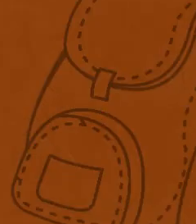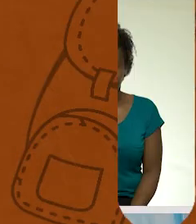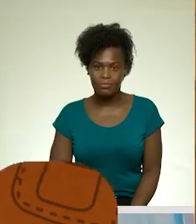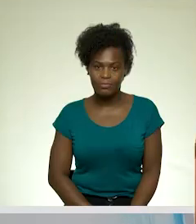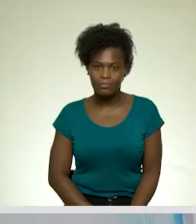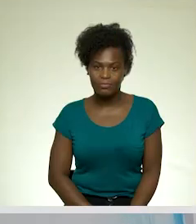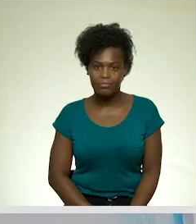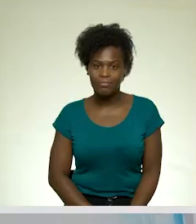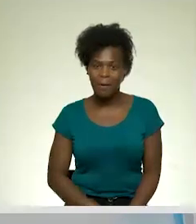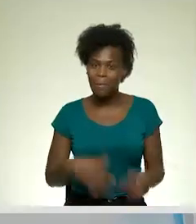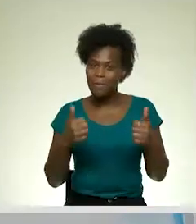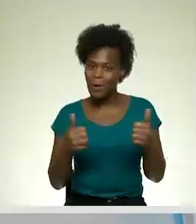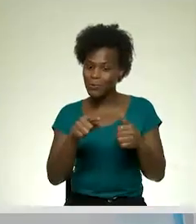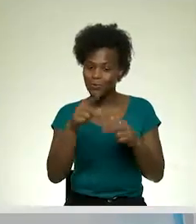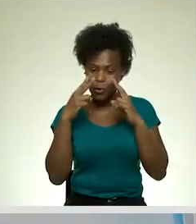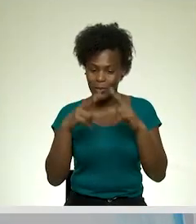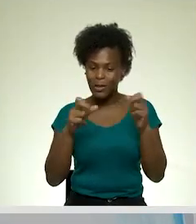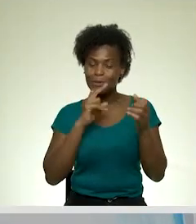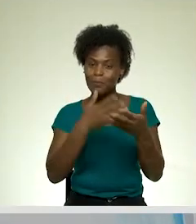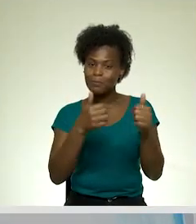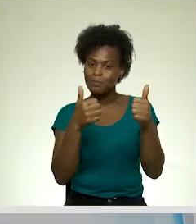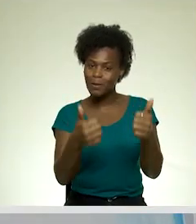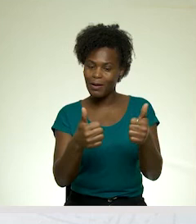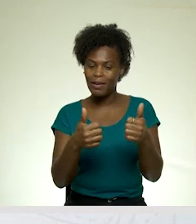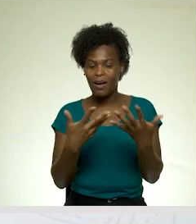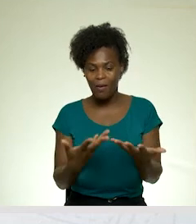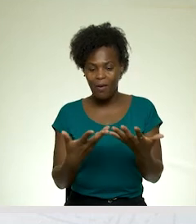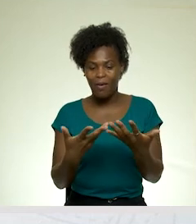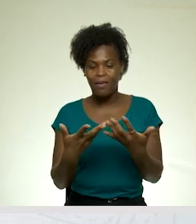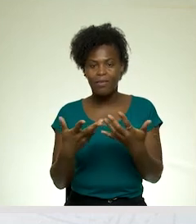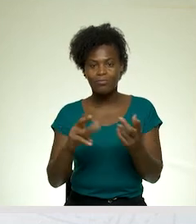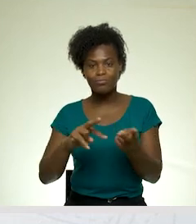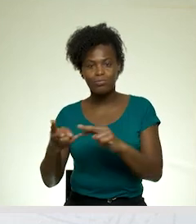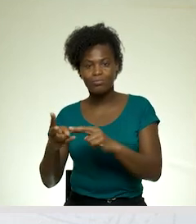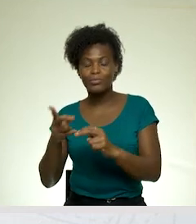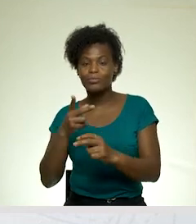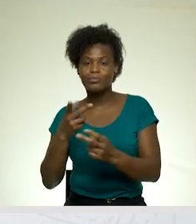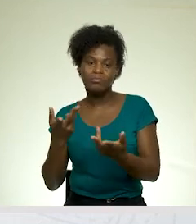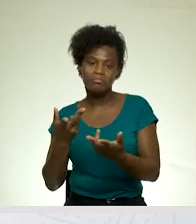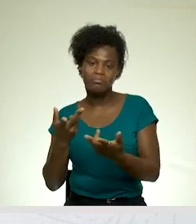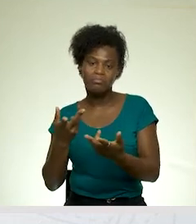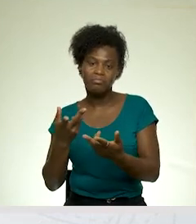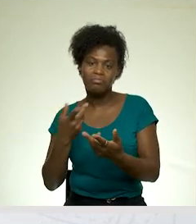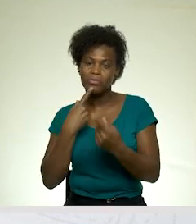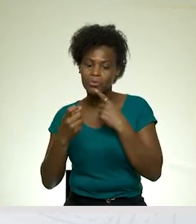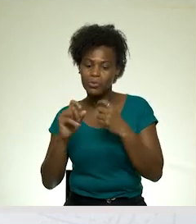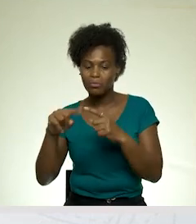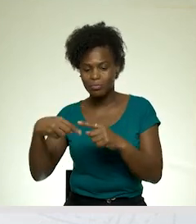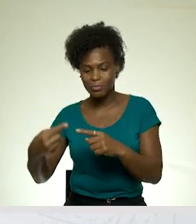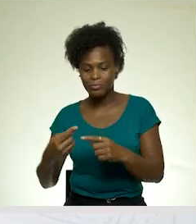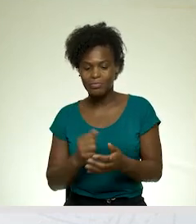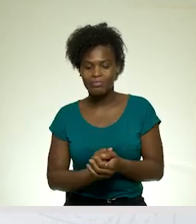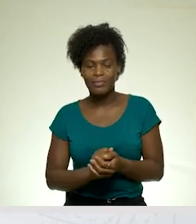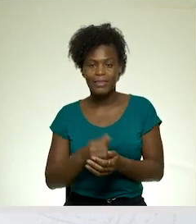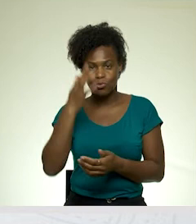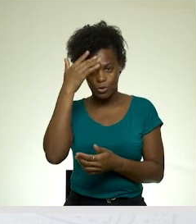Très bien, tu as trouvé la bonne option. On passe à la question suivante. Question 5. Quelle est